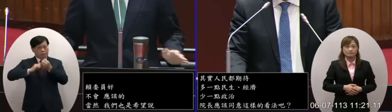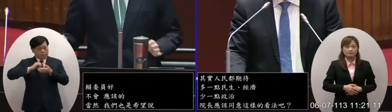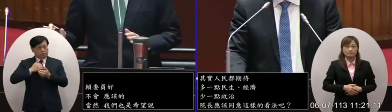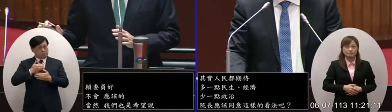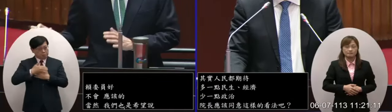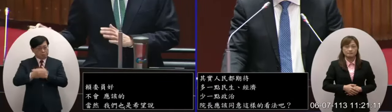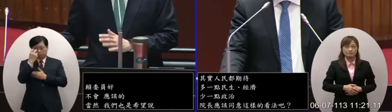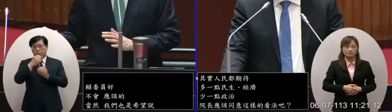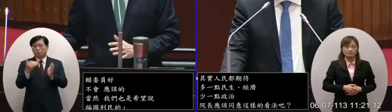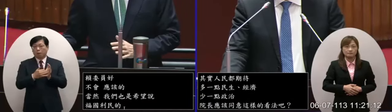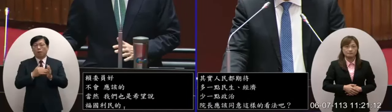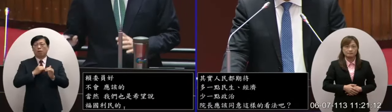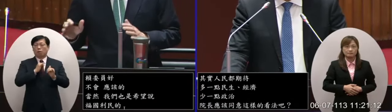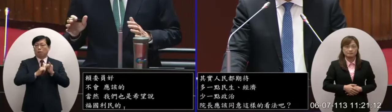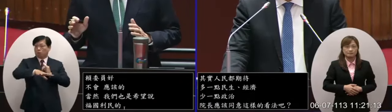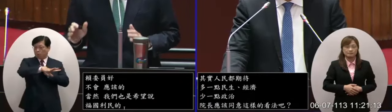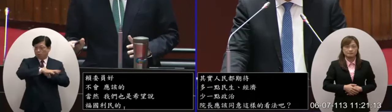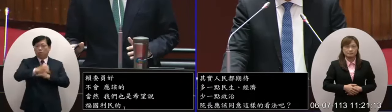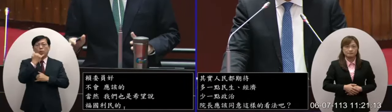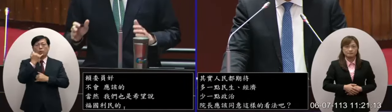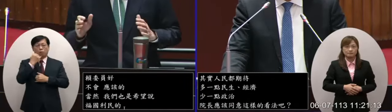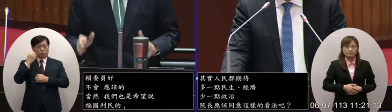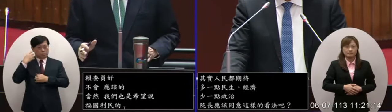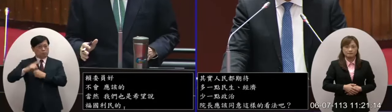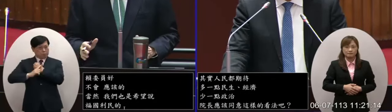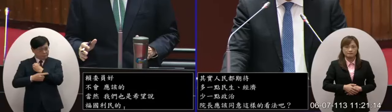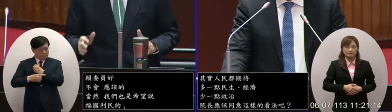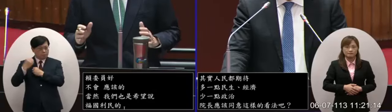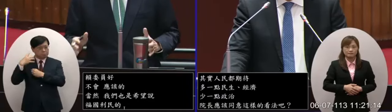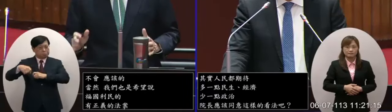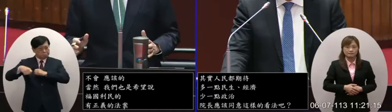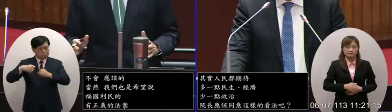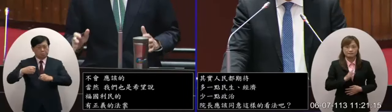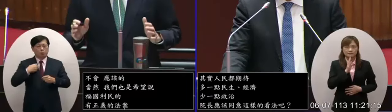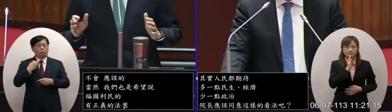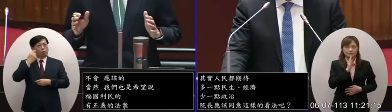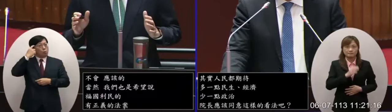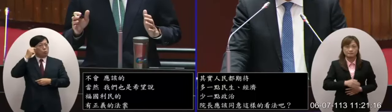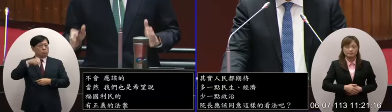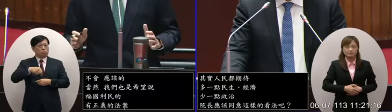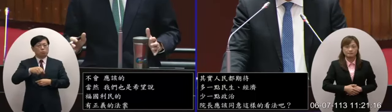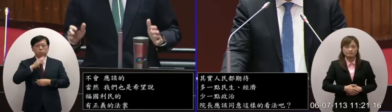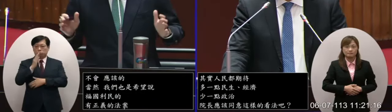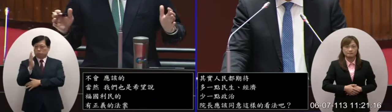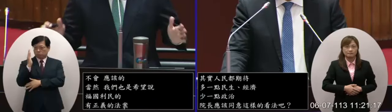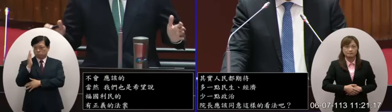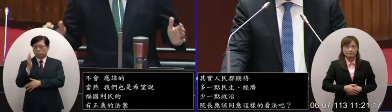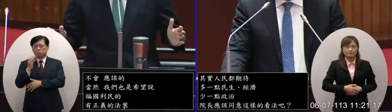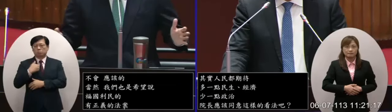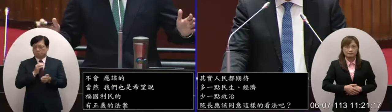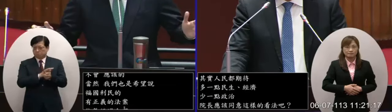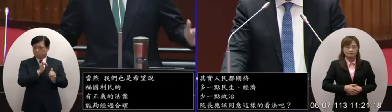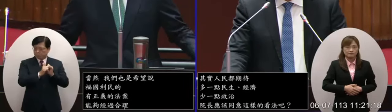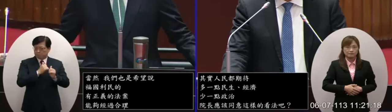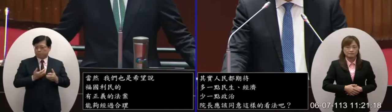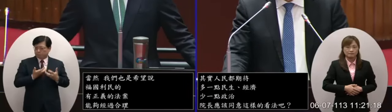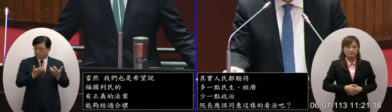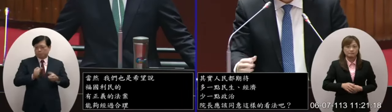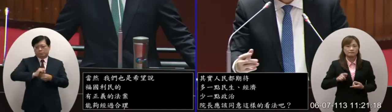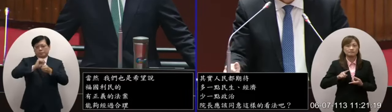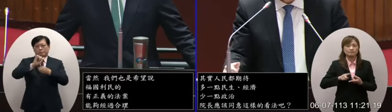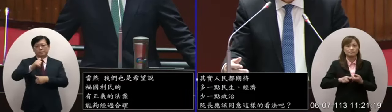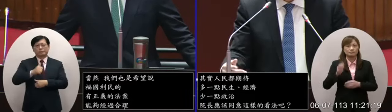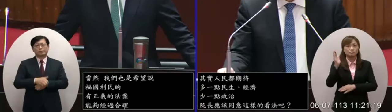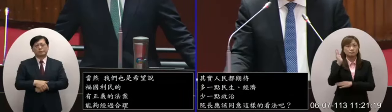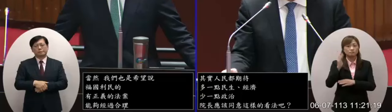查，让全国的人民都能因为新的法案、新的政策，感受到这个政府哎为人民做更多更多的事。 就